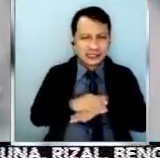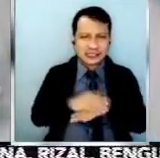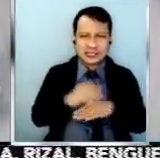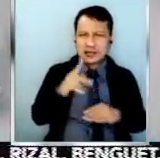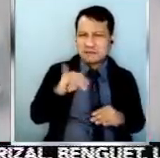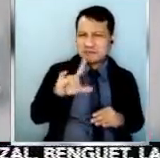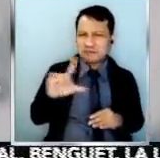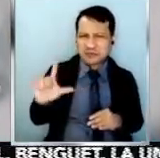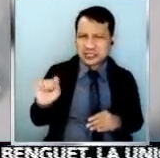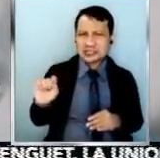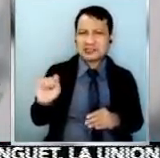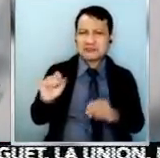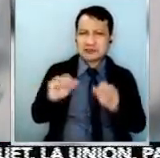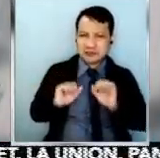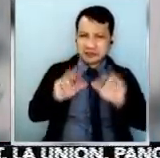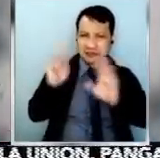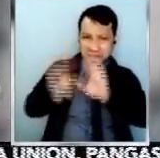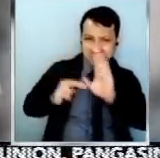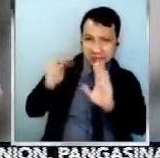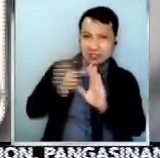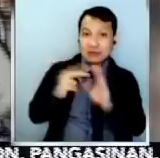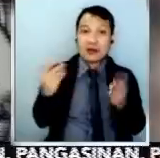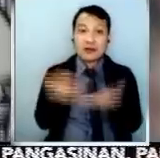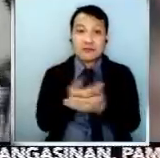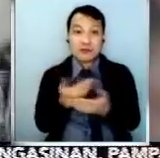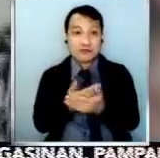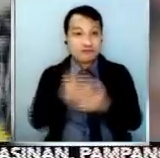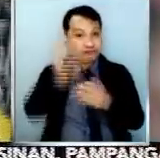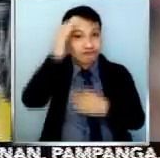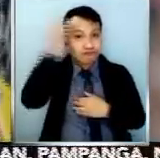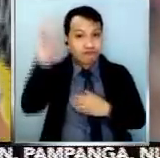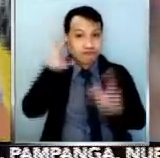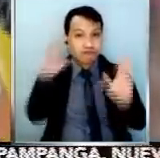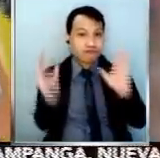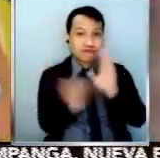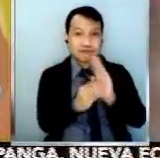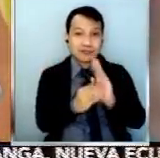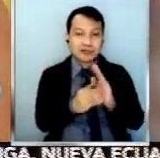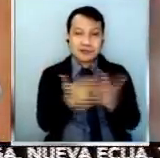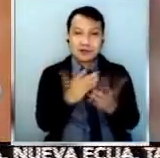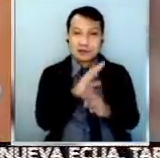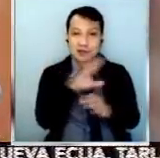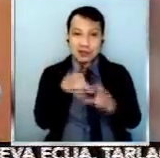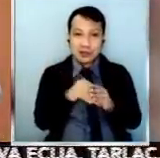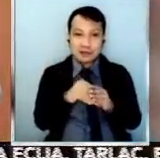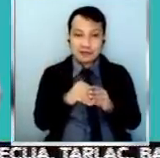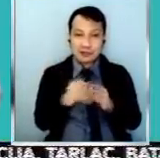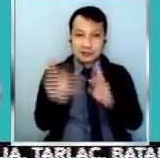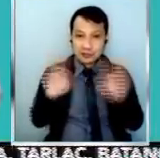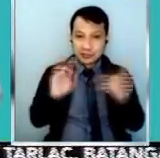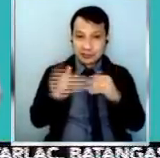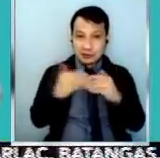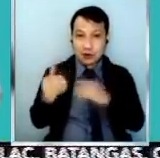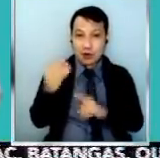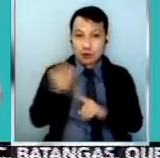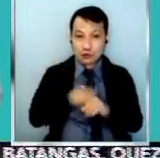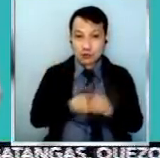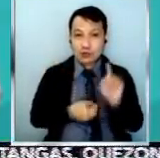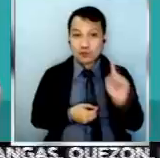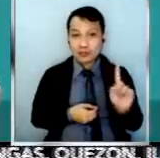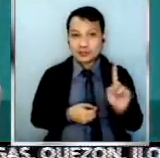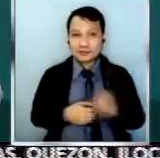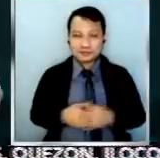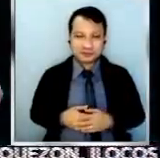video, naglabas din sila ng concept photo. Nakatakdang i-release ang single sa October 1. I'm so